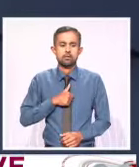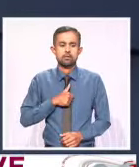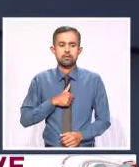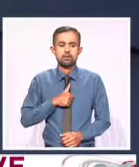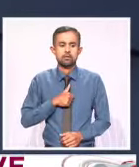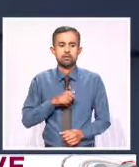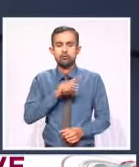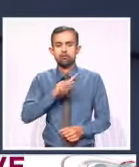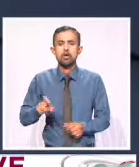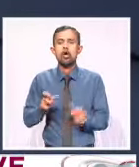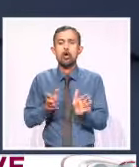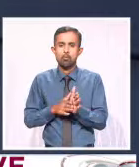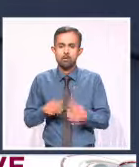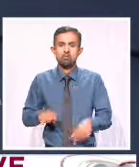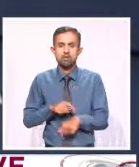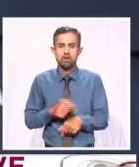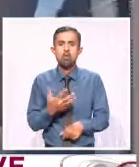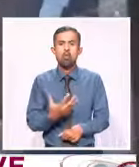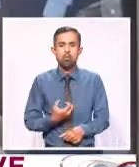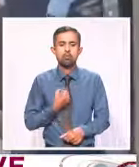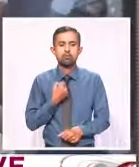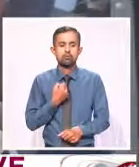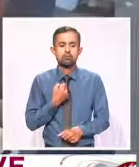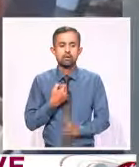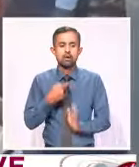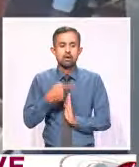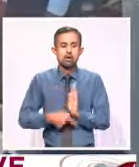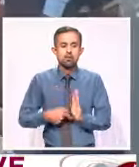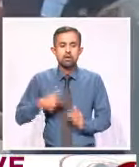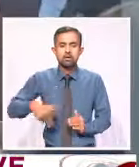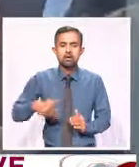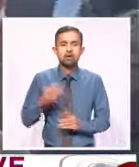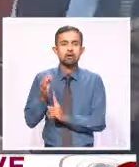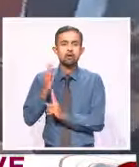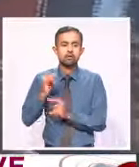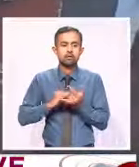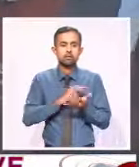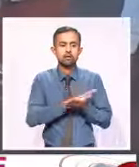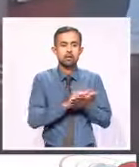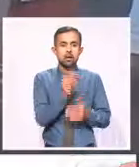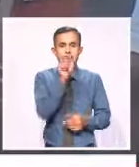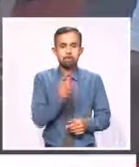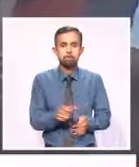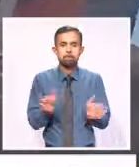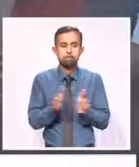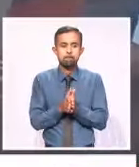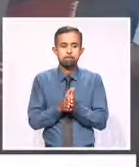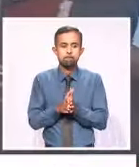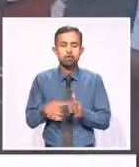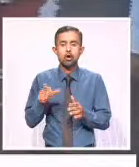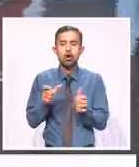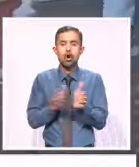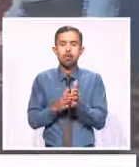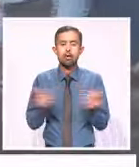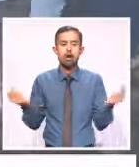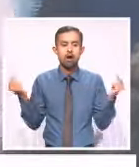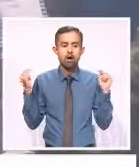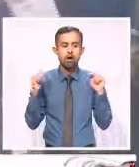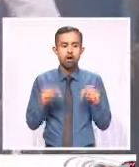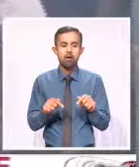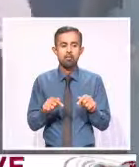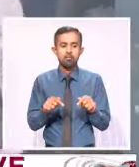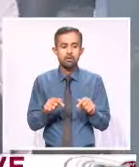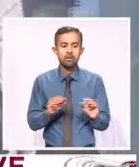මේ අතුරු කමිටුවක් දැනට අවශ්‍යයි කියන එක. ශ්‍රී ලංකා ක්‍රිකට් ආයතනයේ සභාපති ශම්ය සිල්වා මහතා ඇතුළු විධායක කමිටුව යළි ක්‍රිකට්